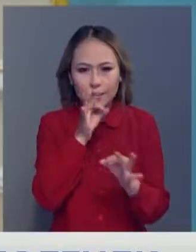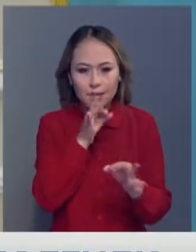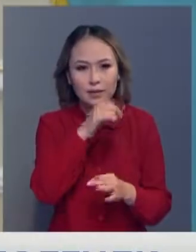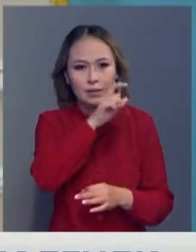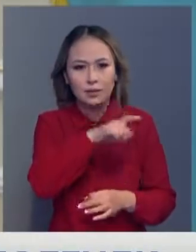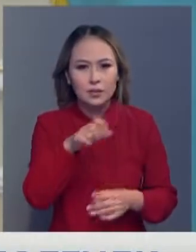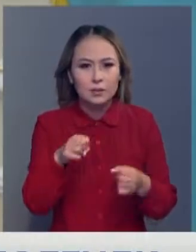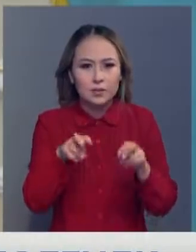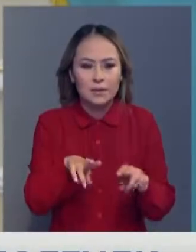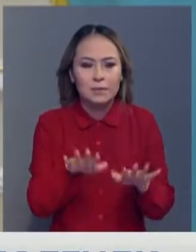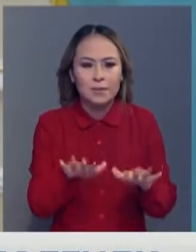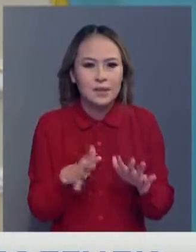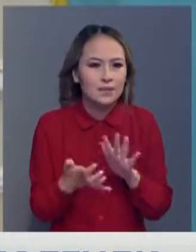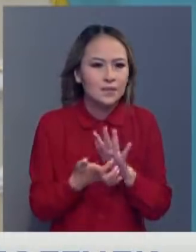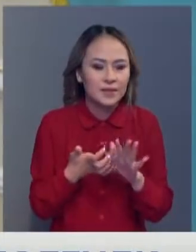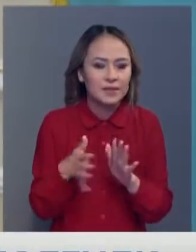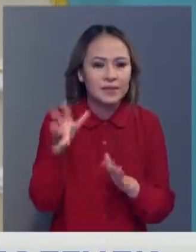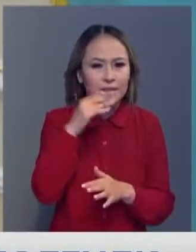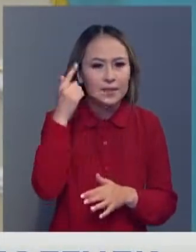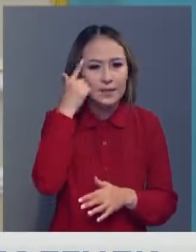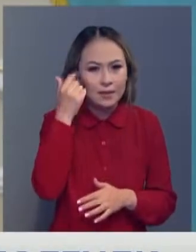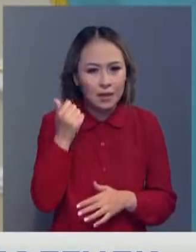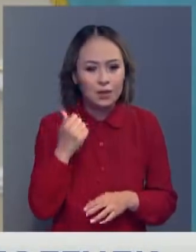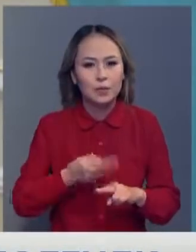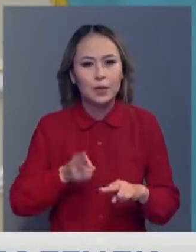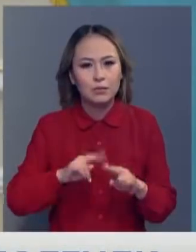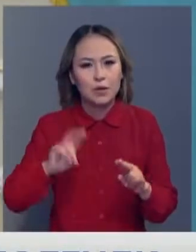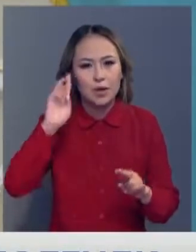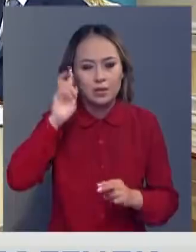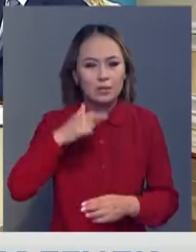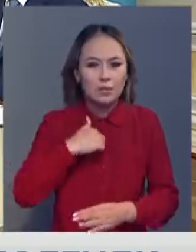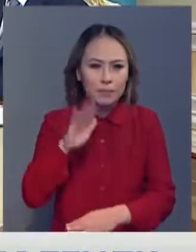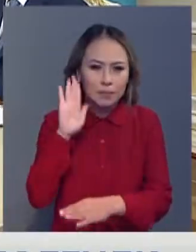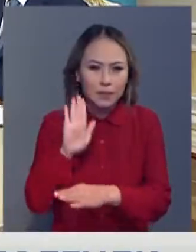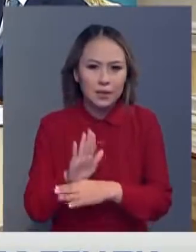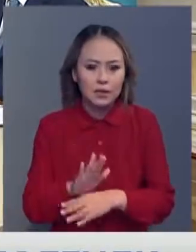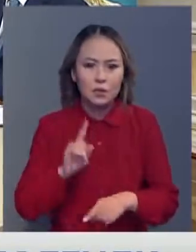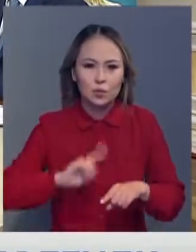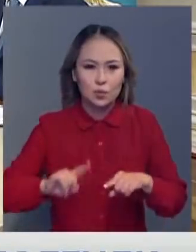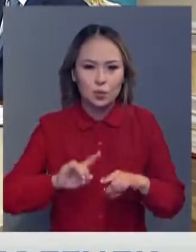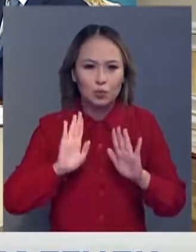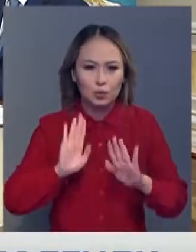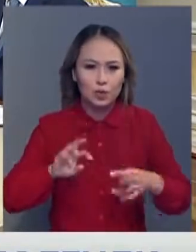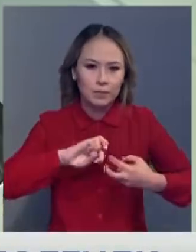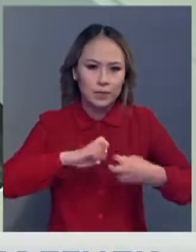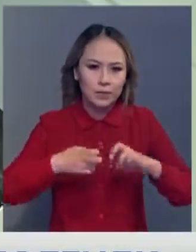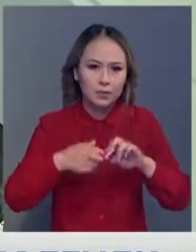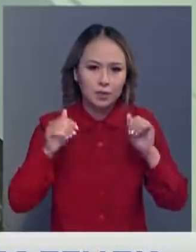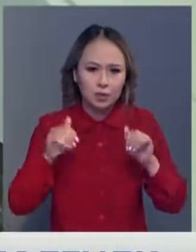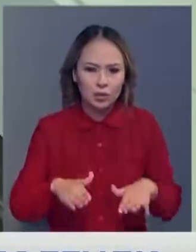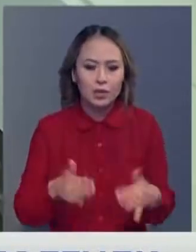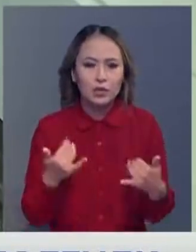науқастарға арналған орынның тапшы екенін білем. Сондықтан, өкіметке нақты тапсырма вердім. Жақын күндері бұл мәселе шешімін табады.